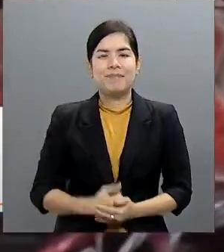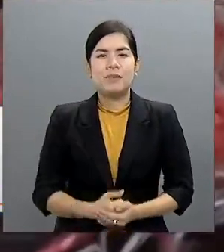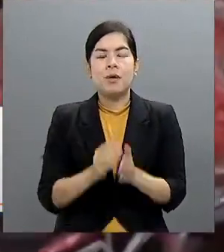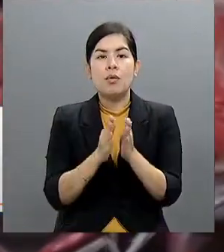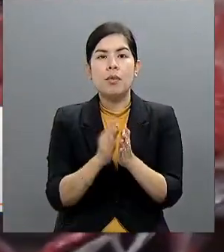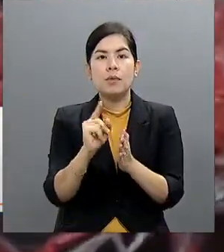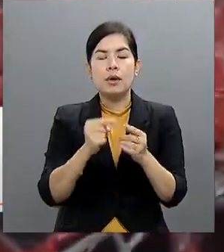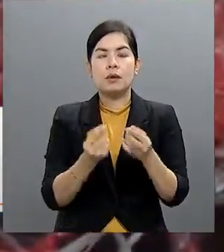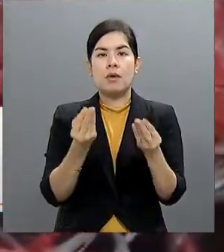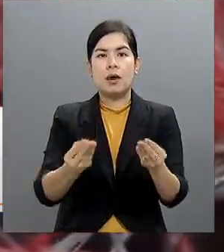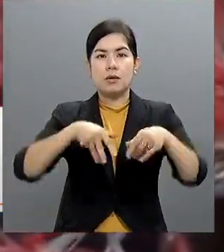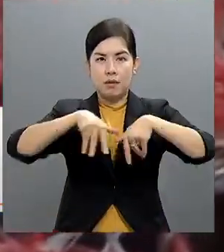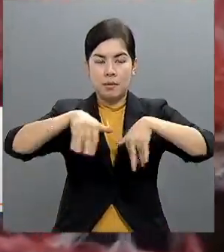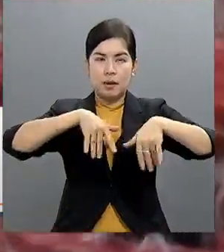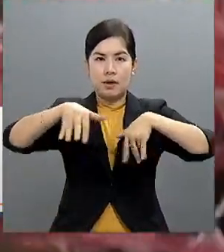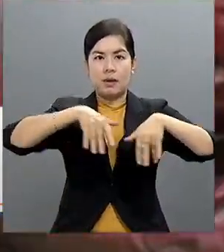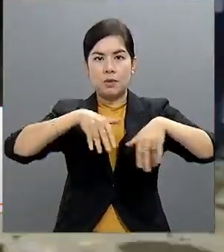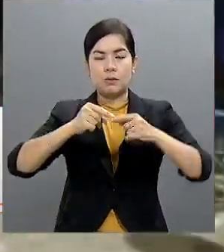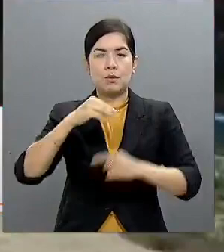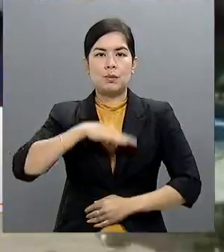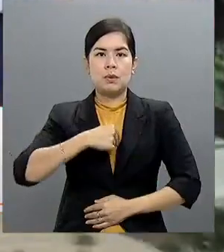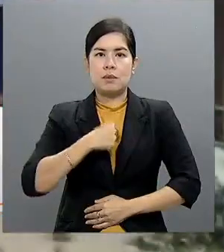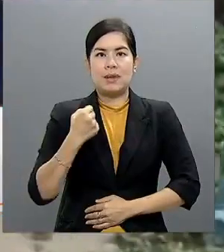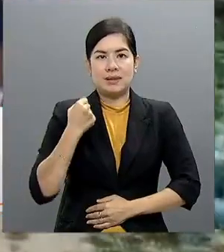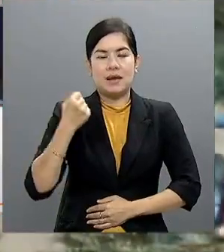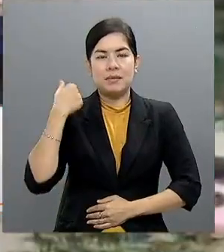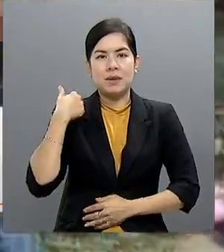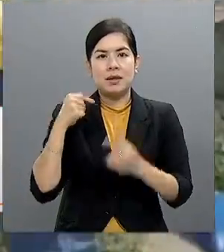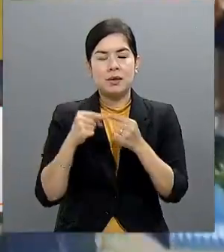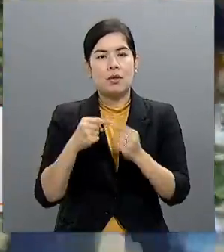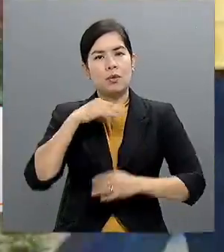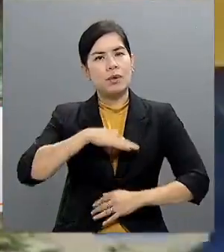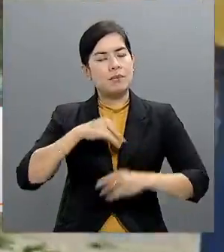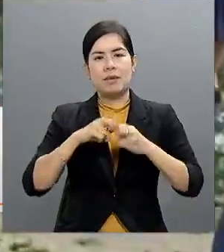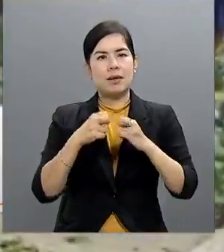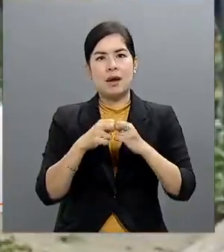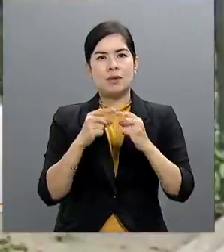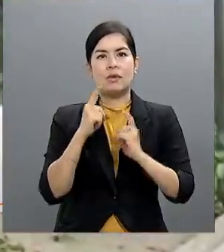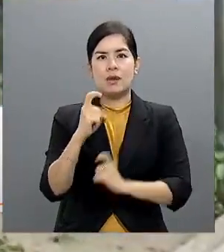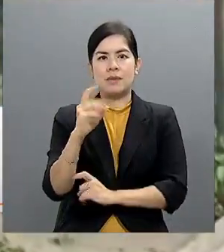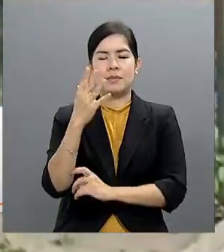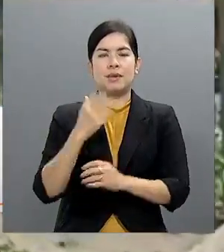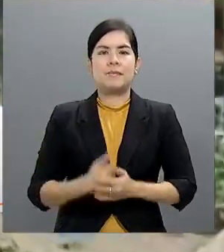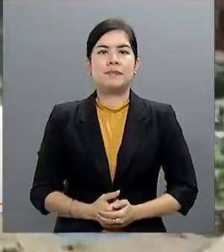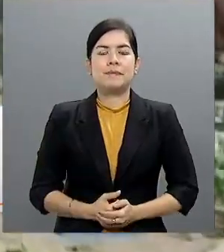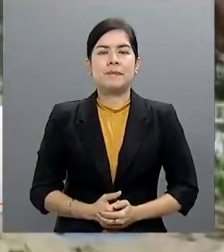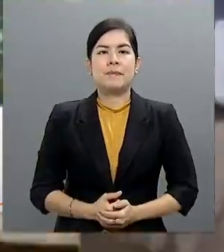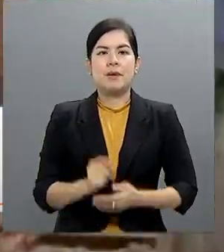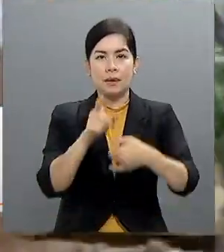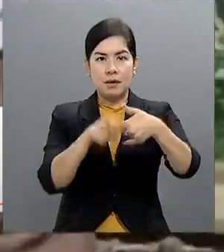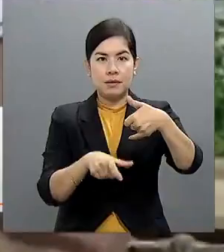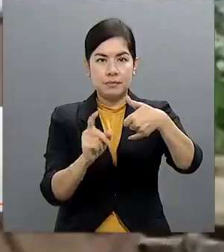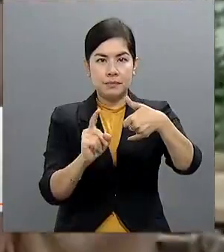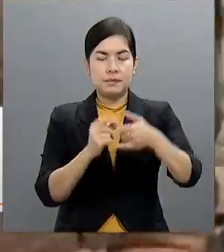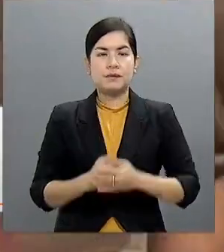ให้กับประชาชนที่เข้ามาทำบุญไหว้พระก็จะได้ปลอดจากเชื้อโควิด-19 ค่ะนายสุขเสริมไพบูลย์ศิริร